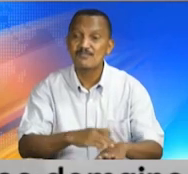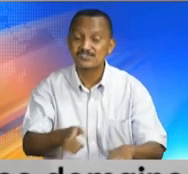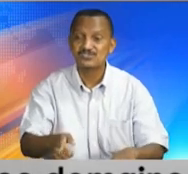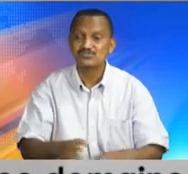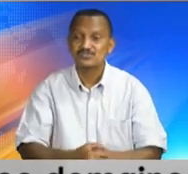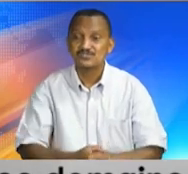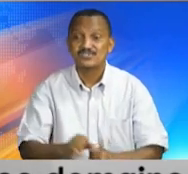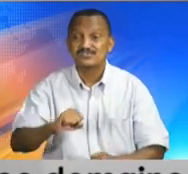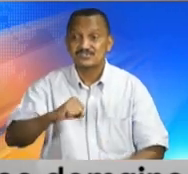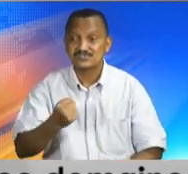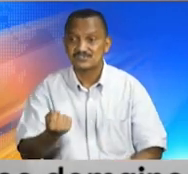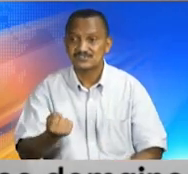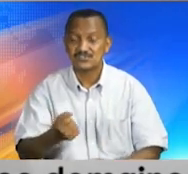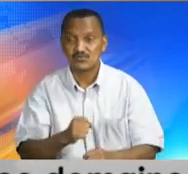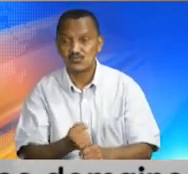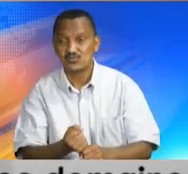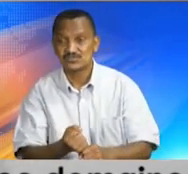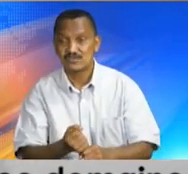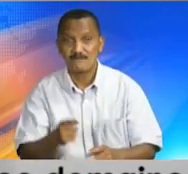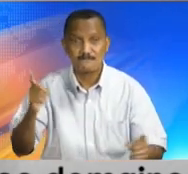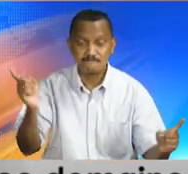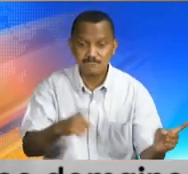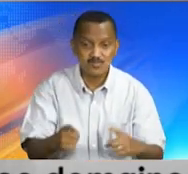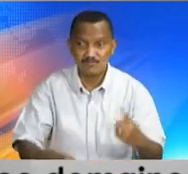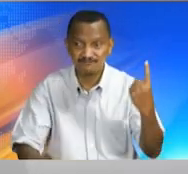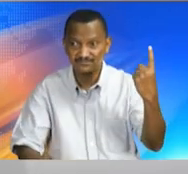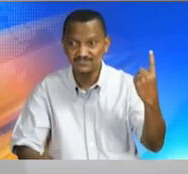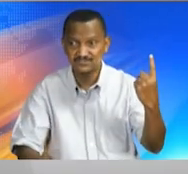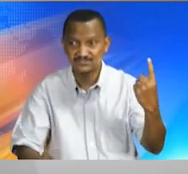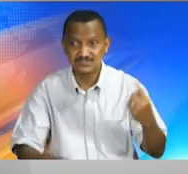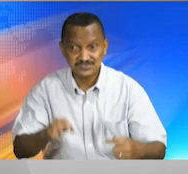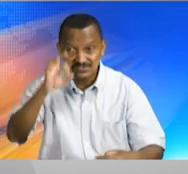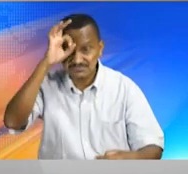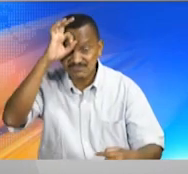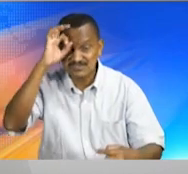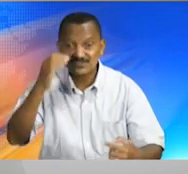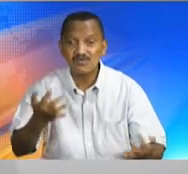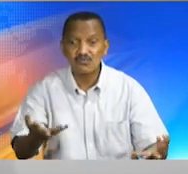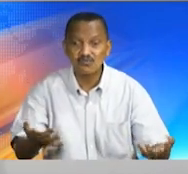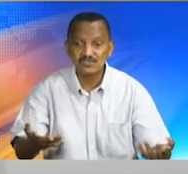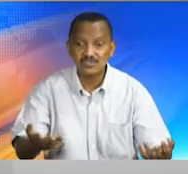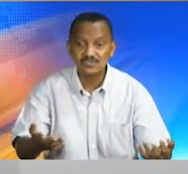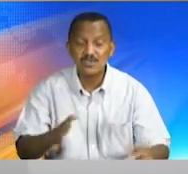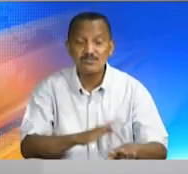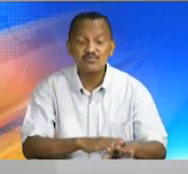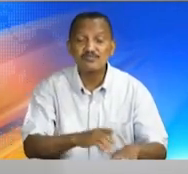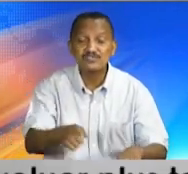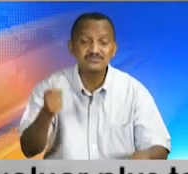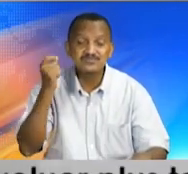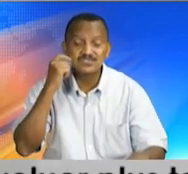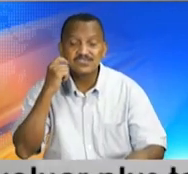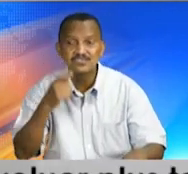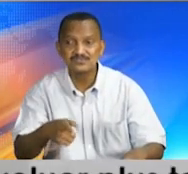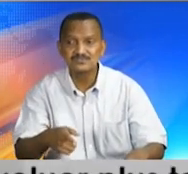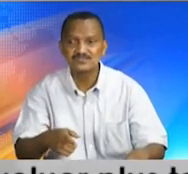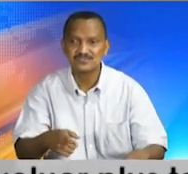izany satria ianao raha ohatra hoe iompiompy fahatany any a tsy fantatra akory ilay hoe ahoana sy ahoana mikasika an'ilay izy.